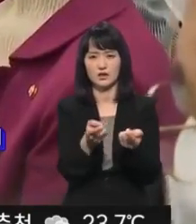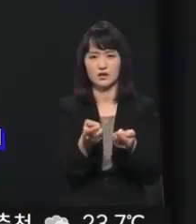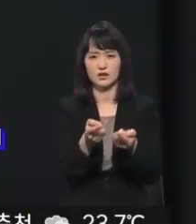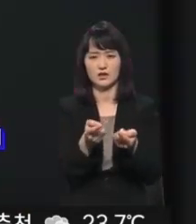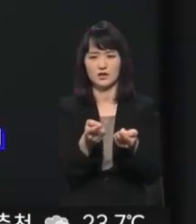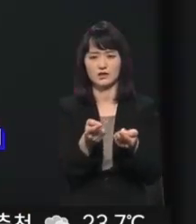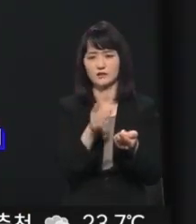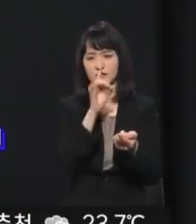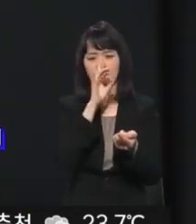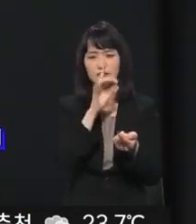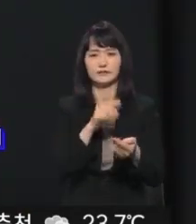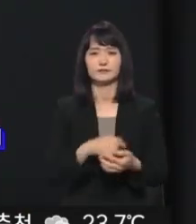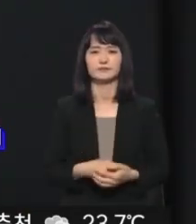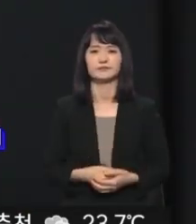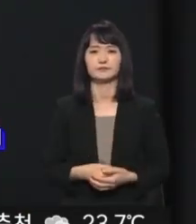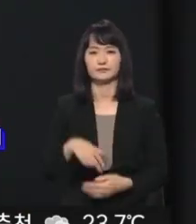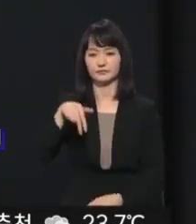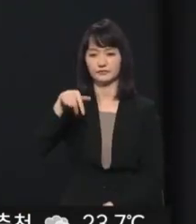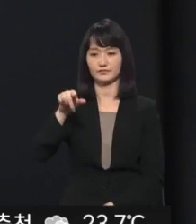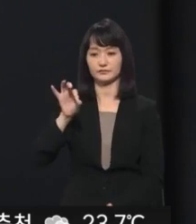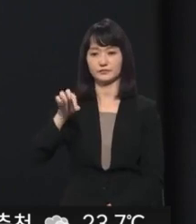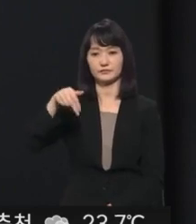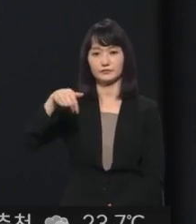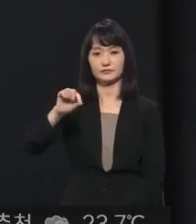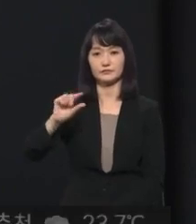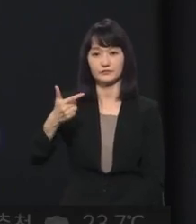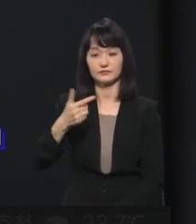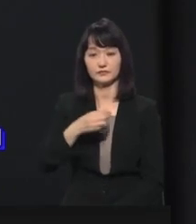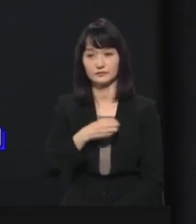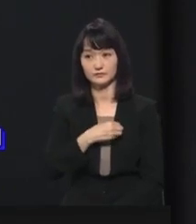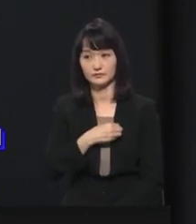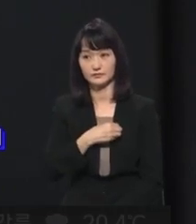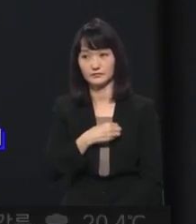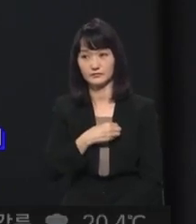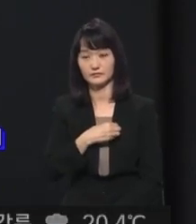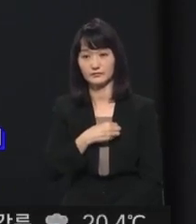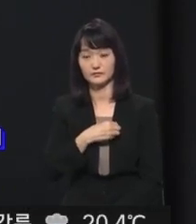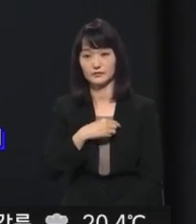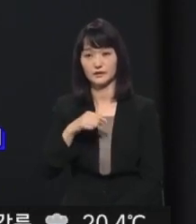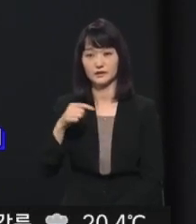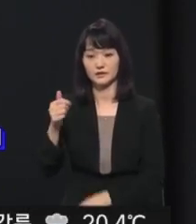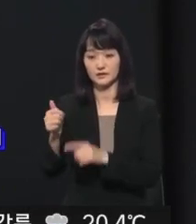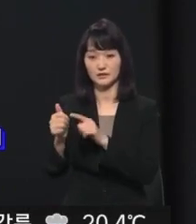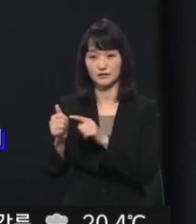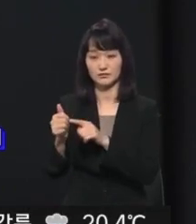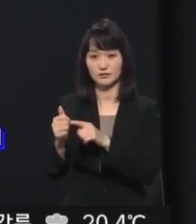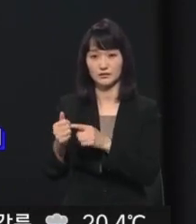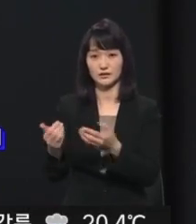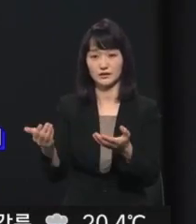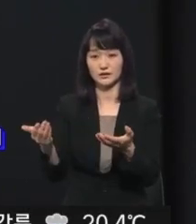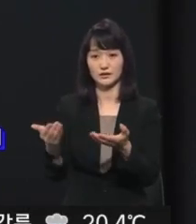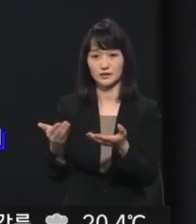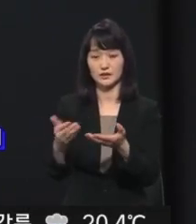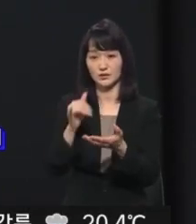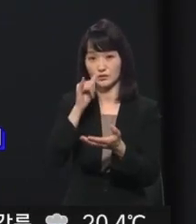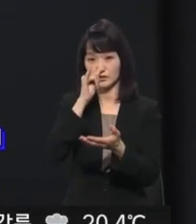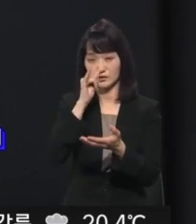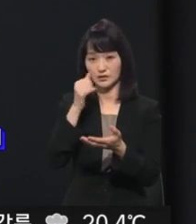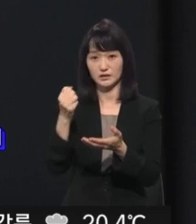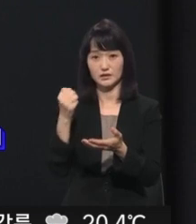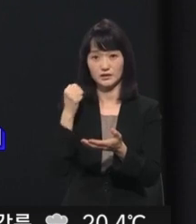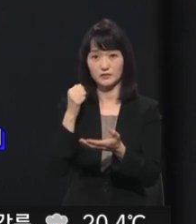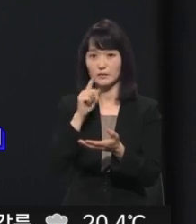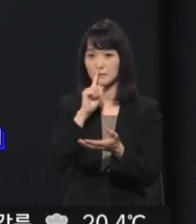의원에 대한 말씀하셨지만 장제원 의원 이모저모 2 그분의 그릇의 크기를 따지는 게 아니라 원내대표 할 수 있는 훌륭한